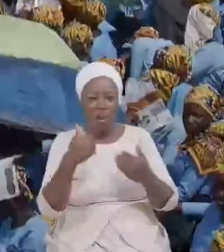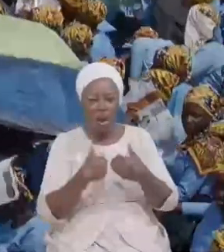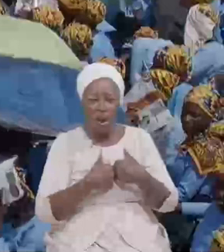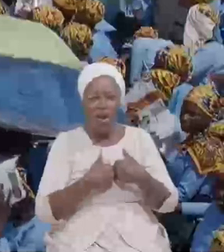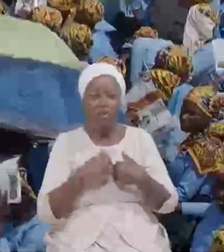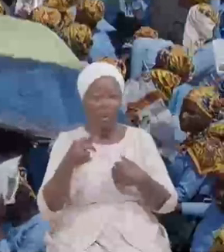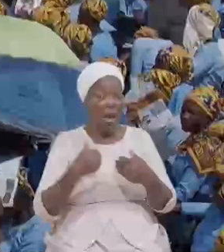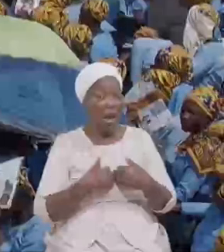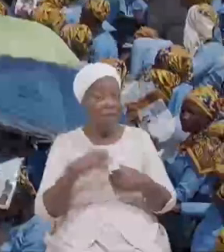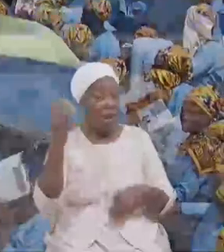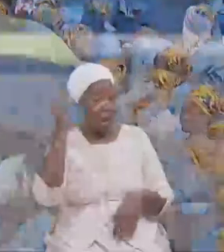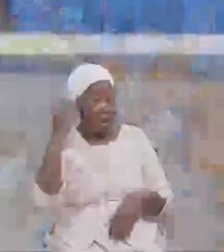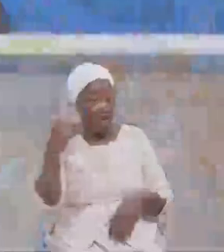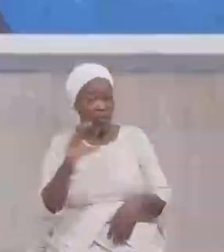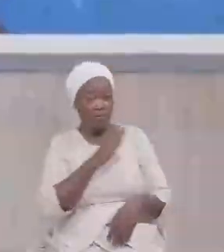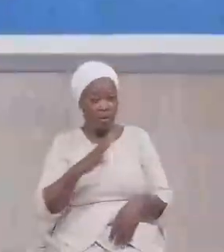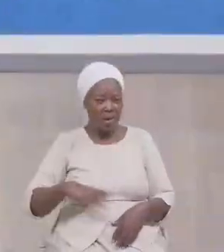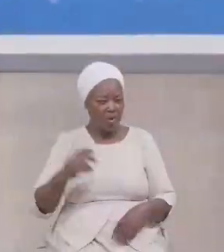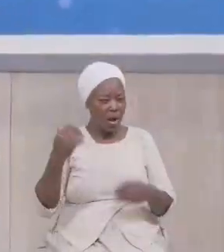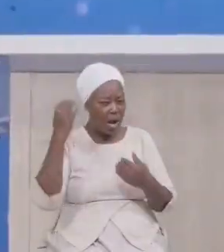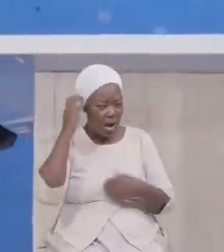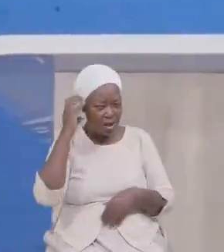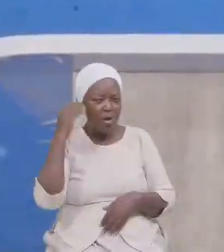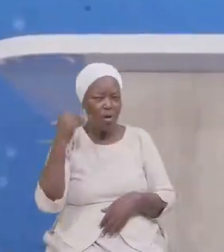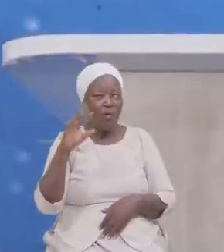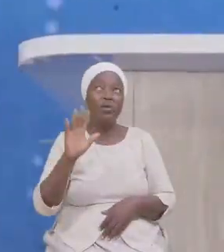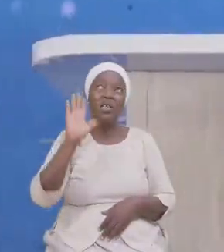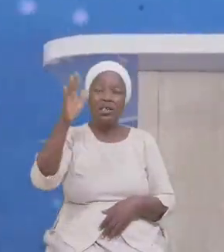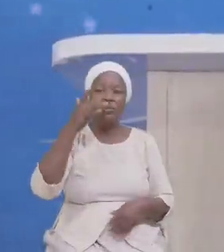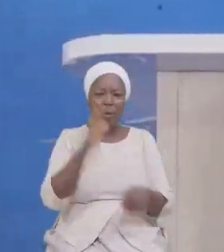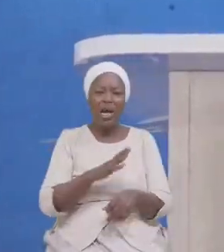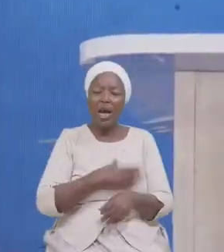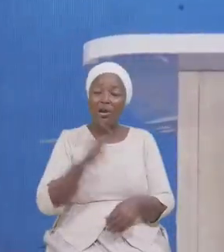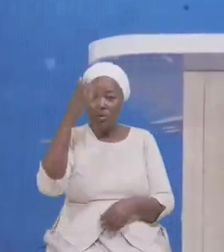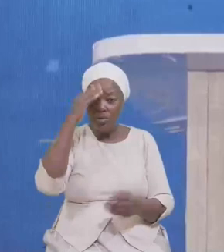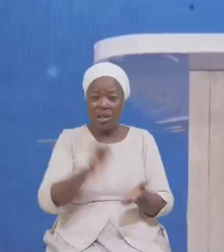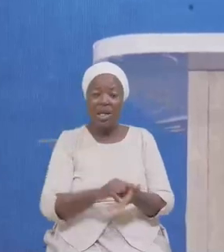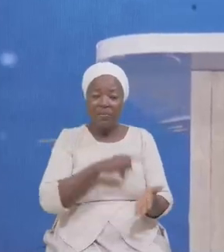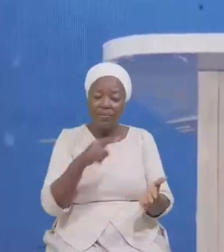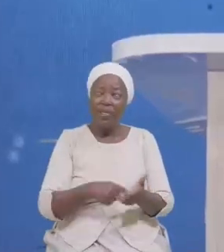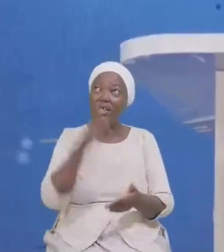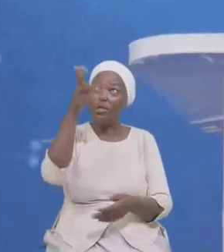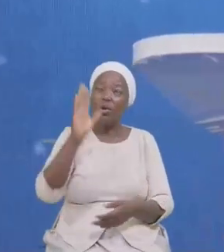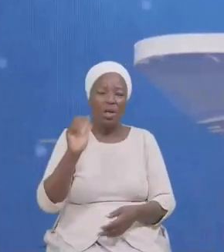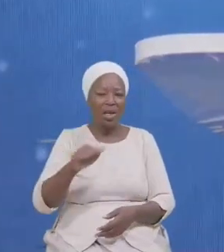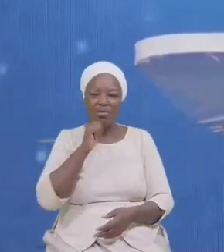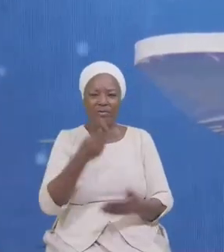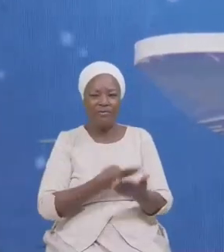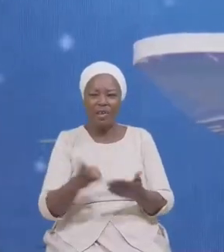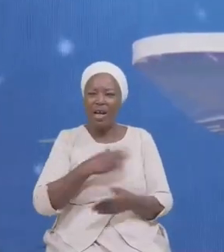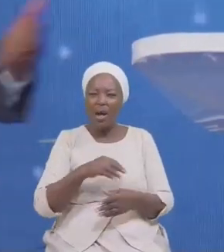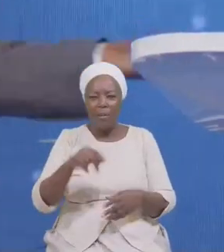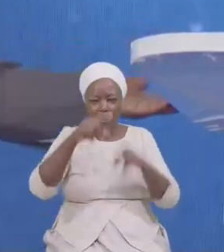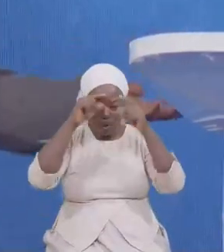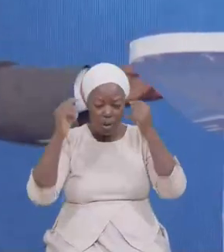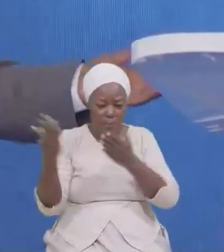Christ. Tu as entendu parler de ses promesses. Et tu sais que ce Dieu ne peut faillir. Et Moïse a étendu la